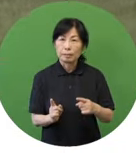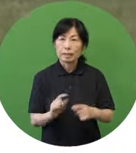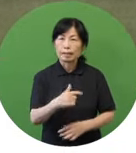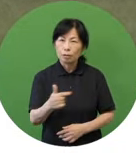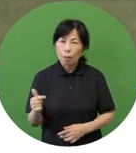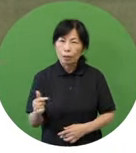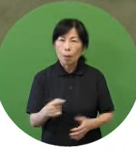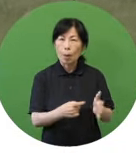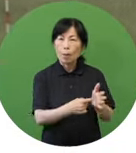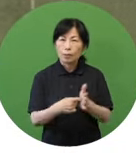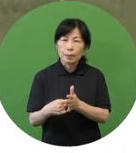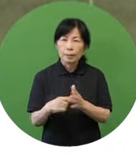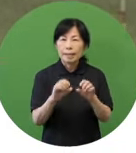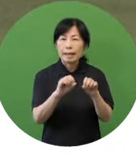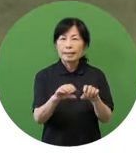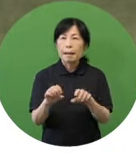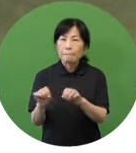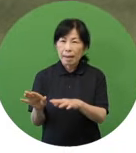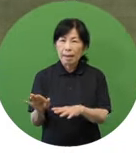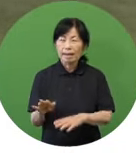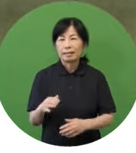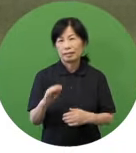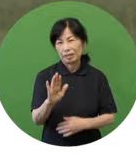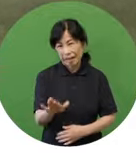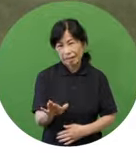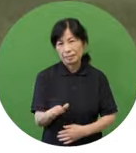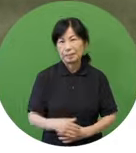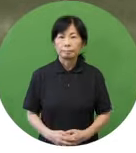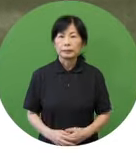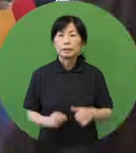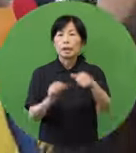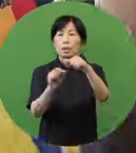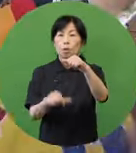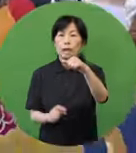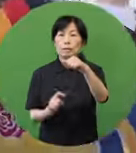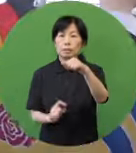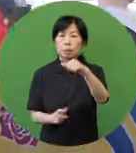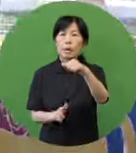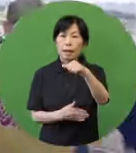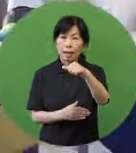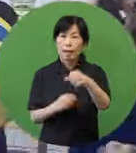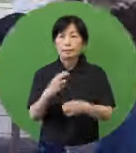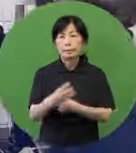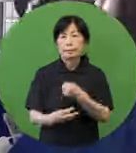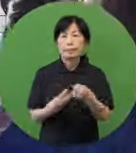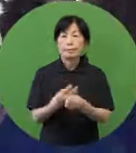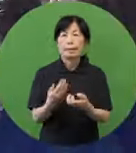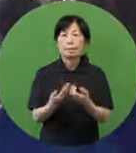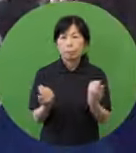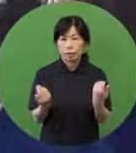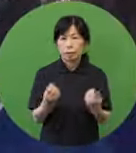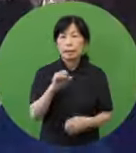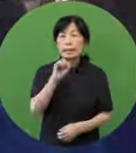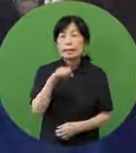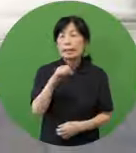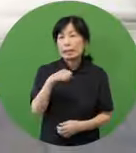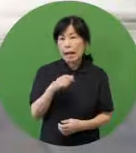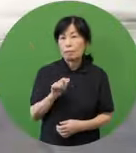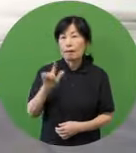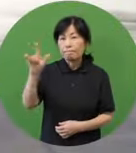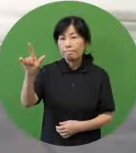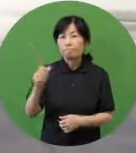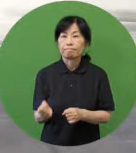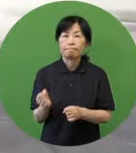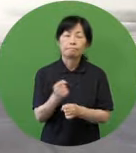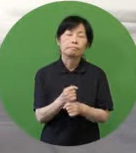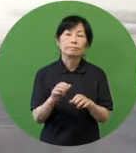ャンペーンを利用して空の旅をお楽しみください。 また5月10日、およそ3年ぶりに